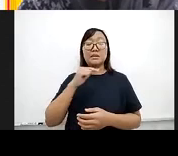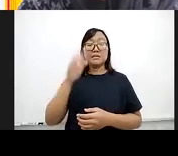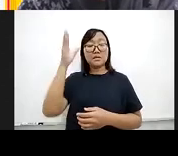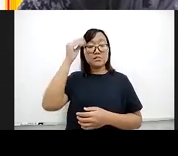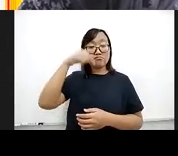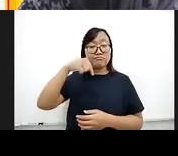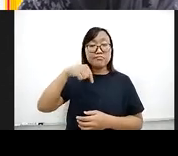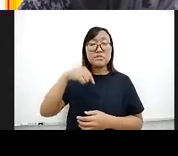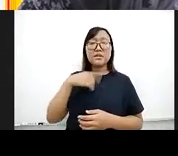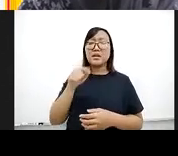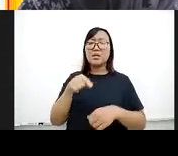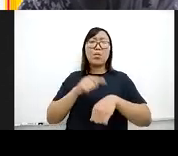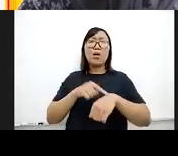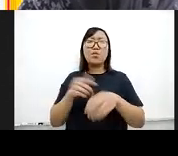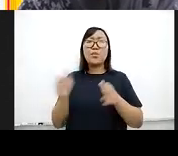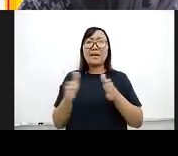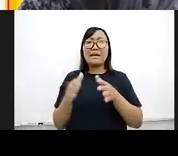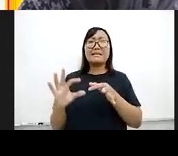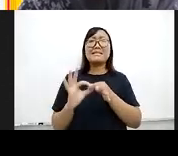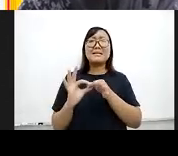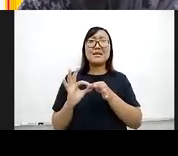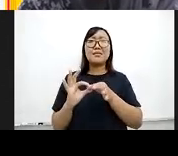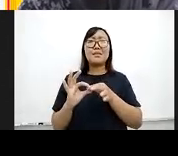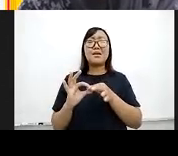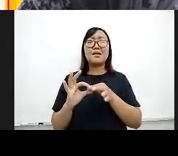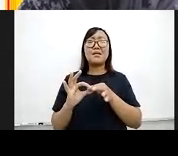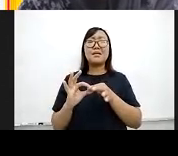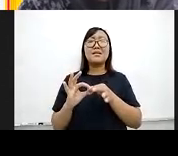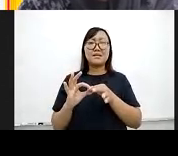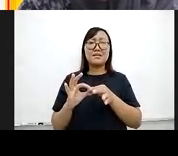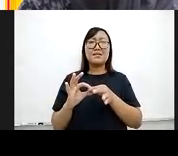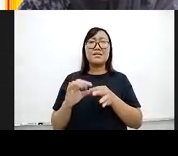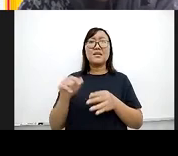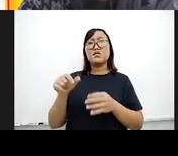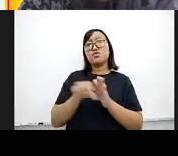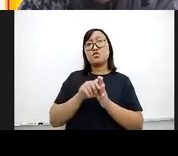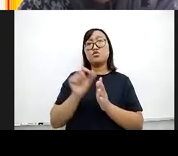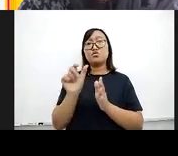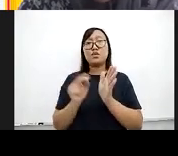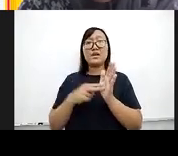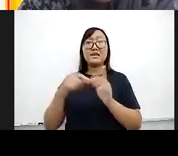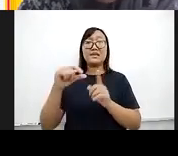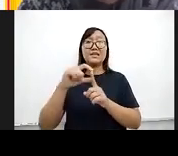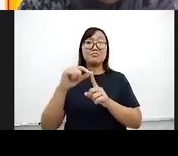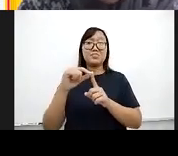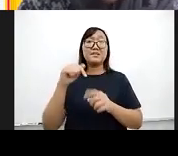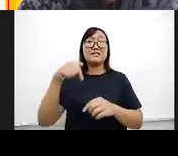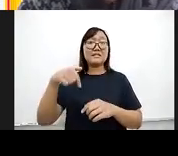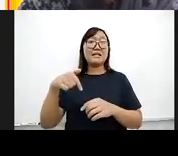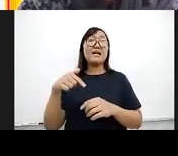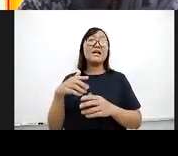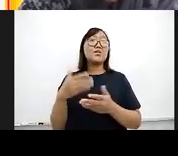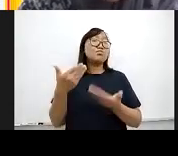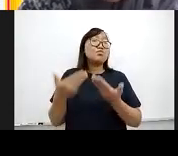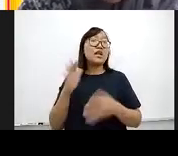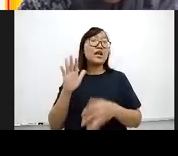beberapa yang sifatnya jangka pendek itu seperti Mungkinkah kita bekerjasama dengan byby misalnya dalam proyek-proyek yang mungkin nanti Pak Iwan juga